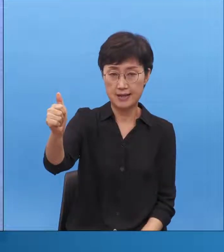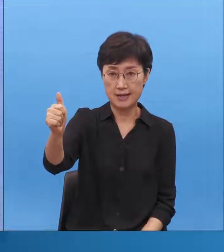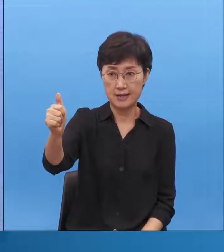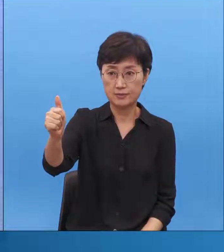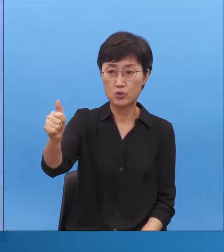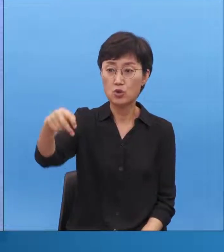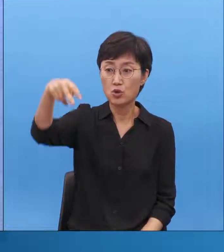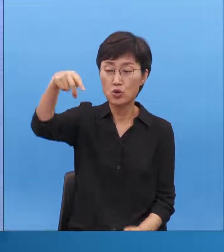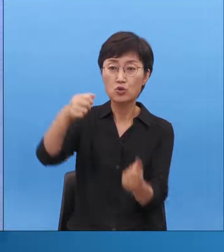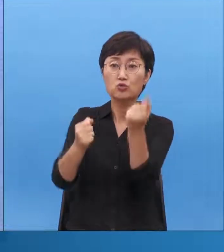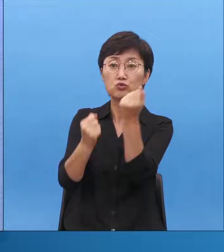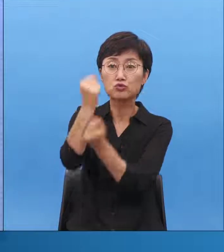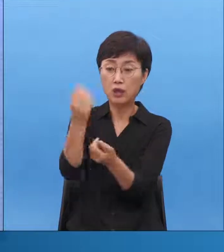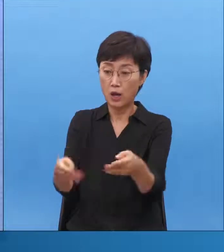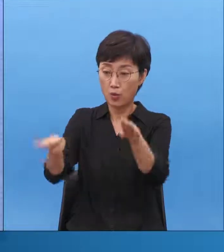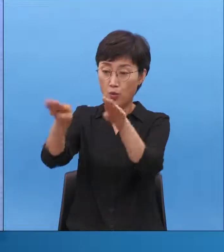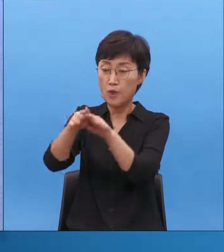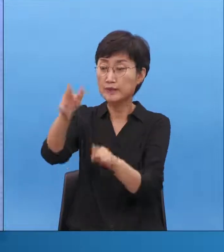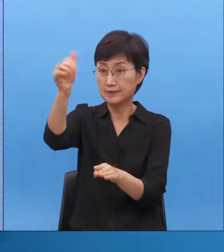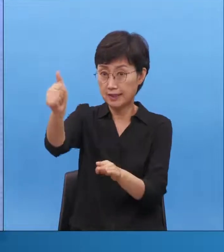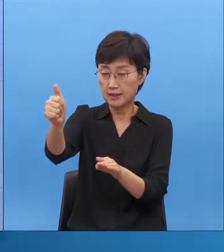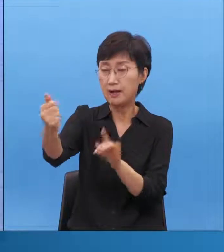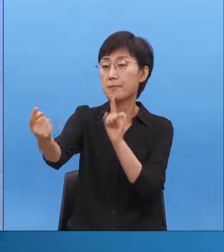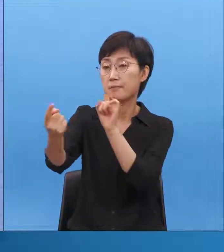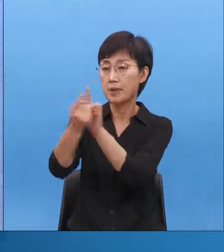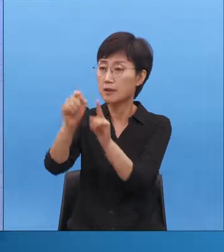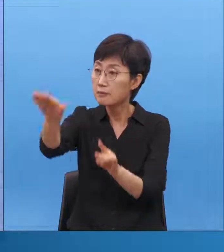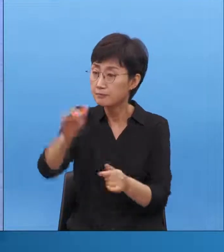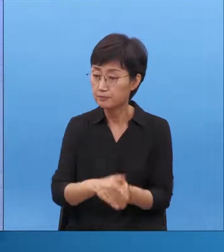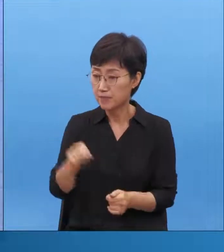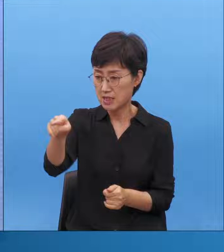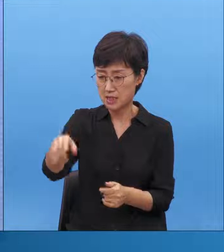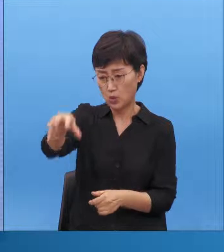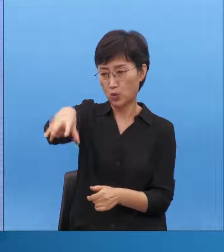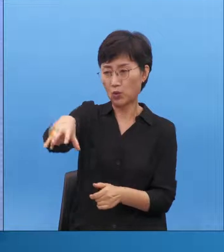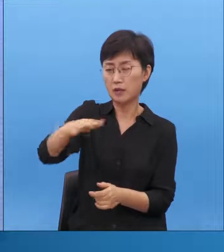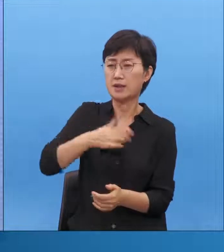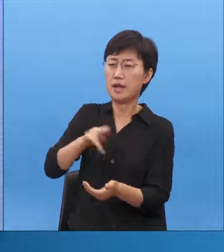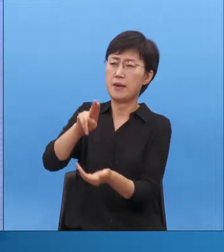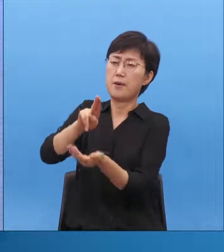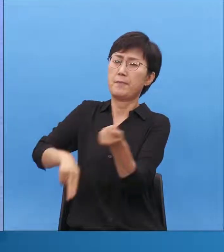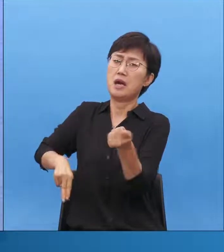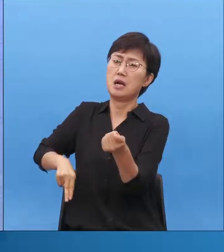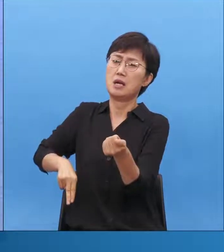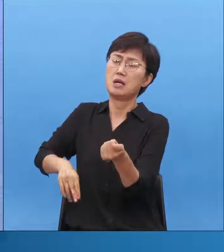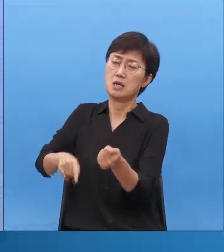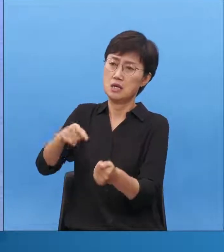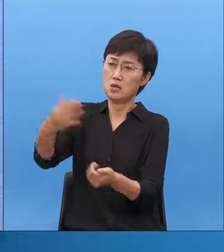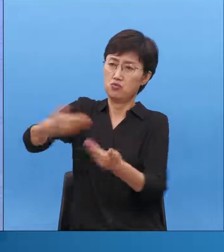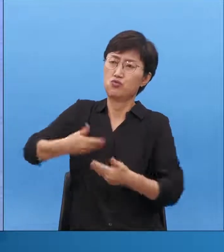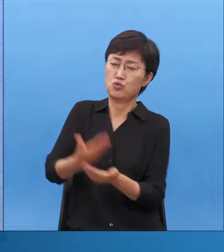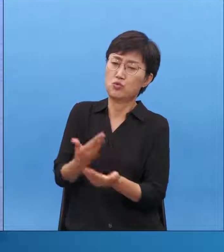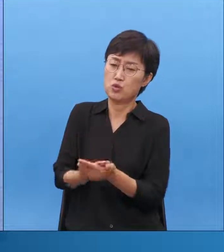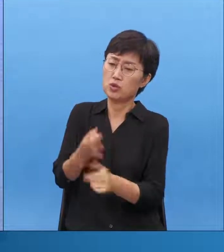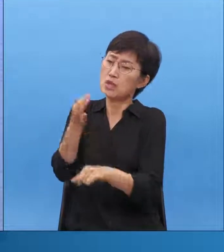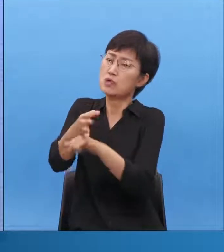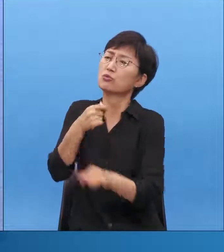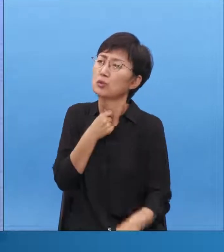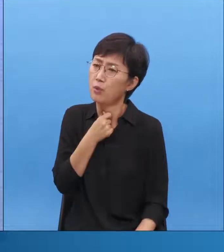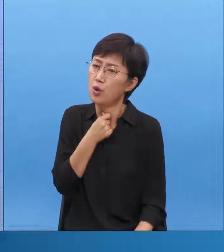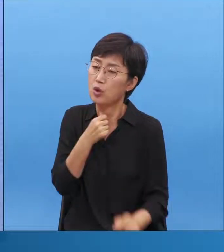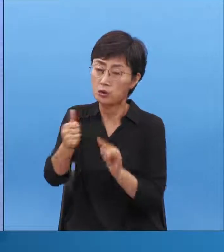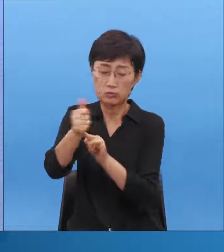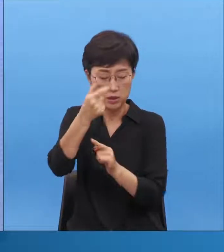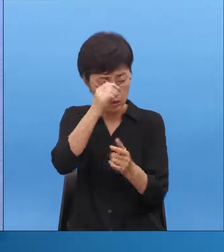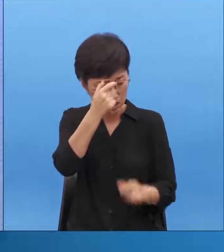기도원을 내게 팔아라 그렇게 얘기했습니다. I asked him if he could sell this prayer center to me. 이분이 기도를 많이 하는 분인데